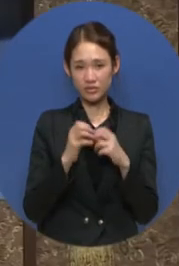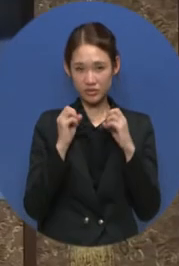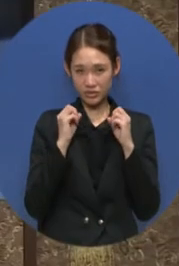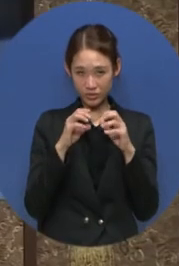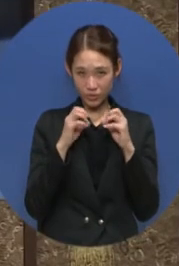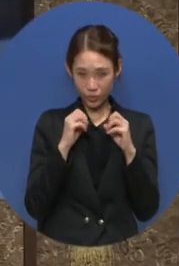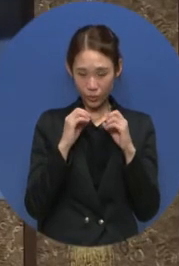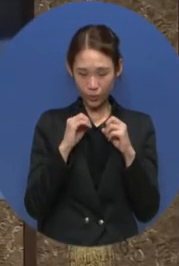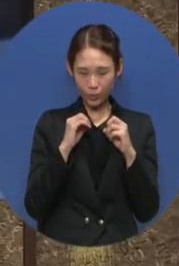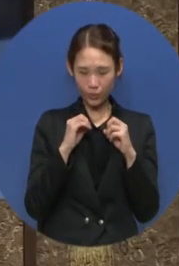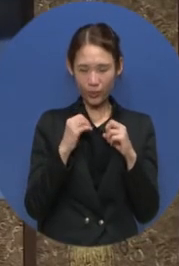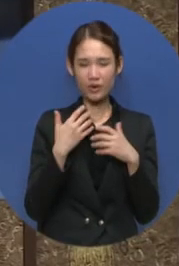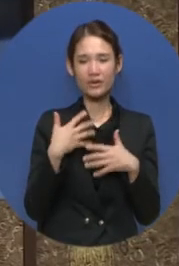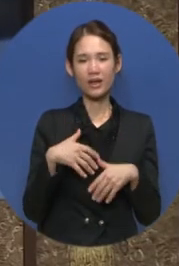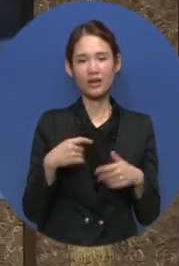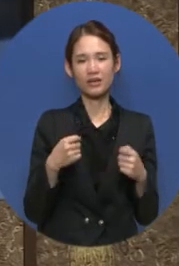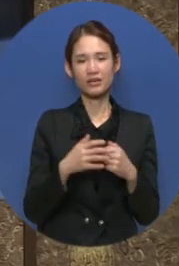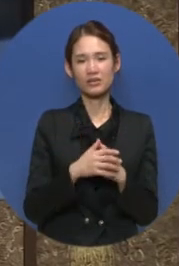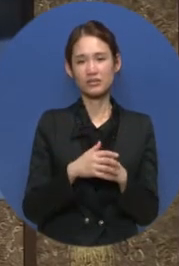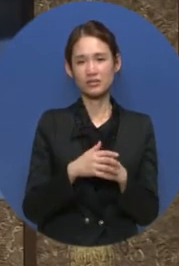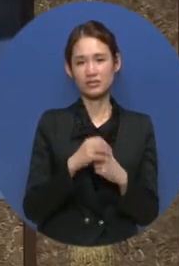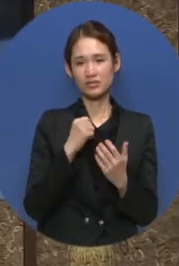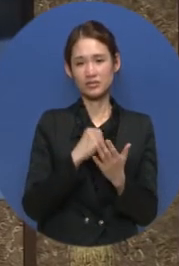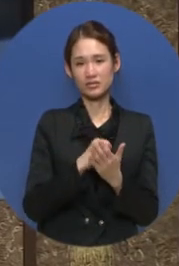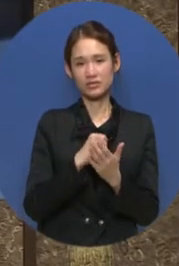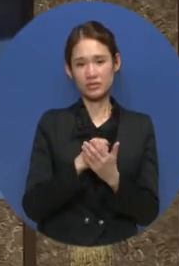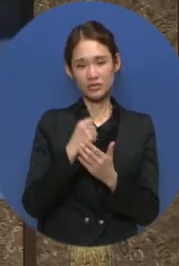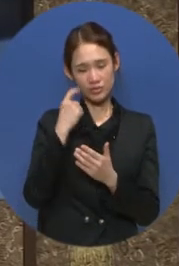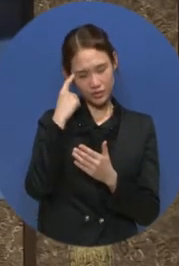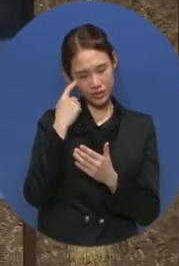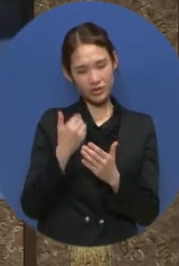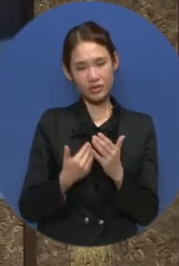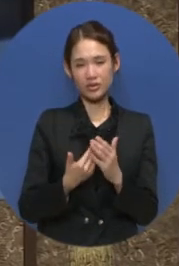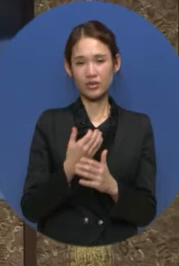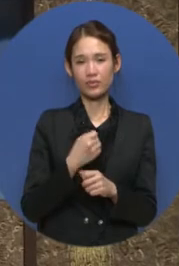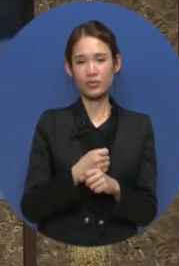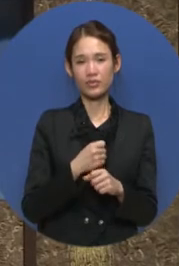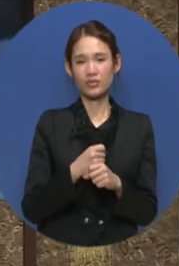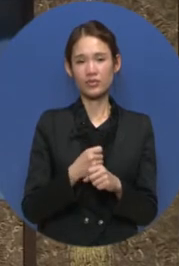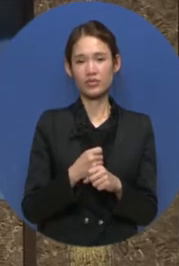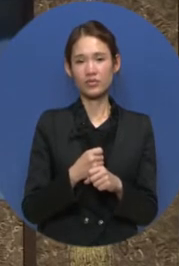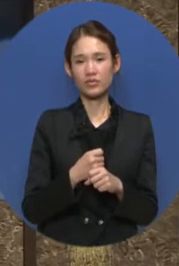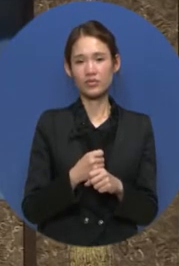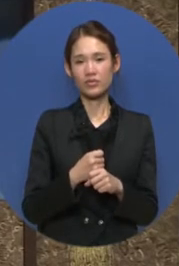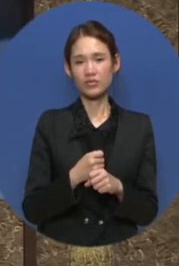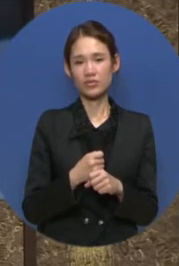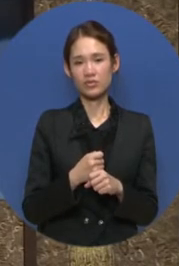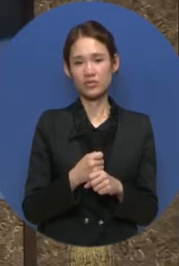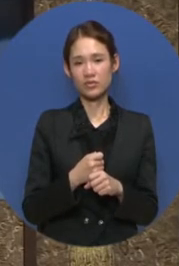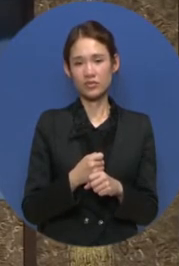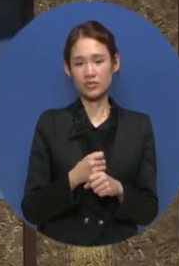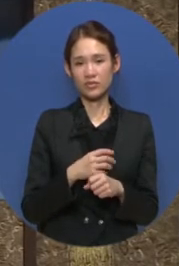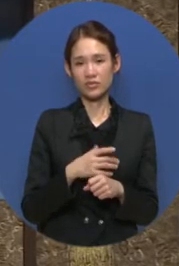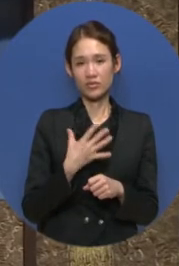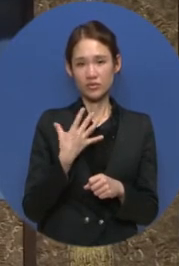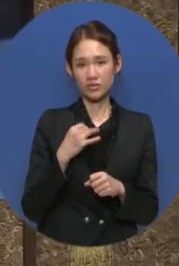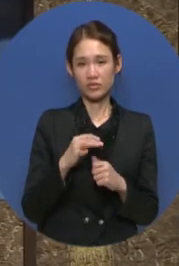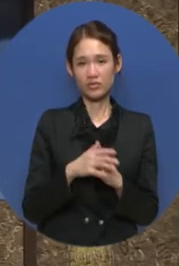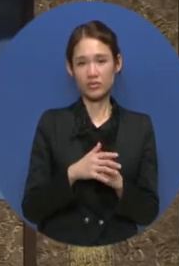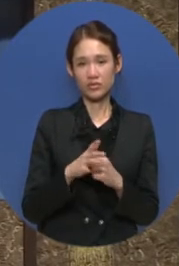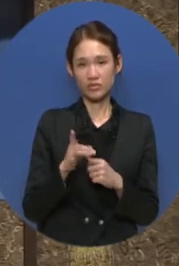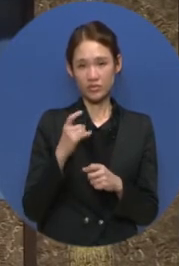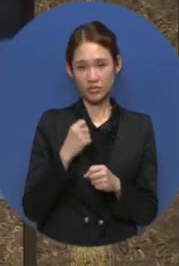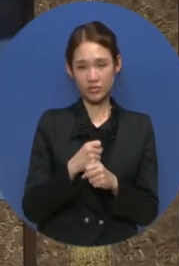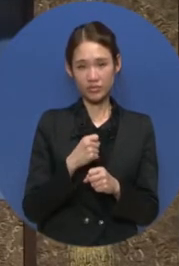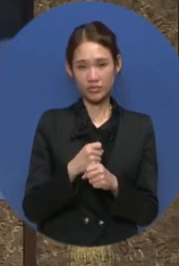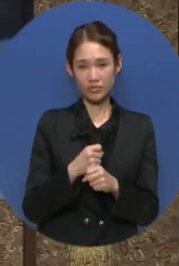게 약하더라고요. 이 제품을 네. 그 개발해서 이렇게 만드는 것은 이제 기술을 처음에는